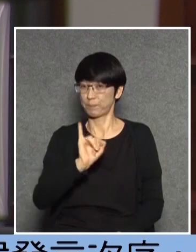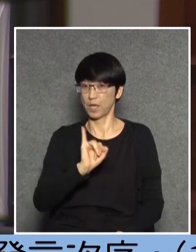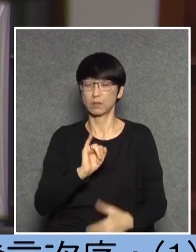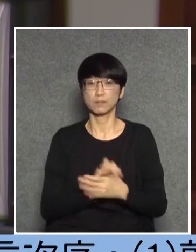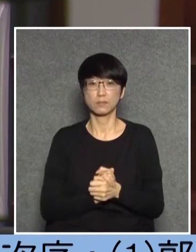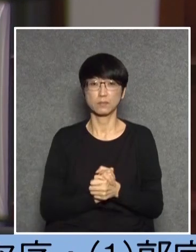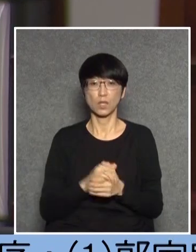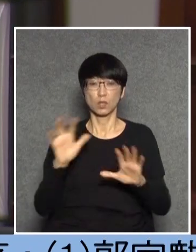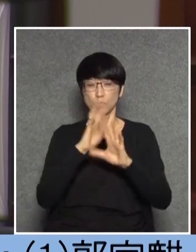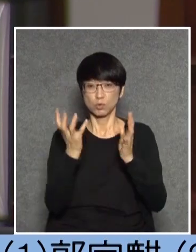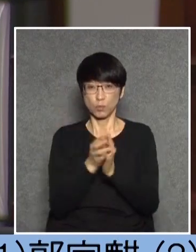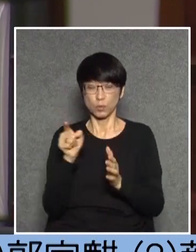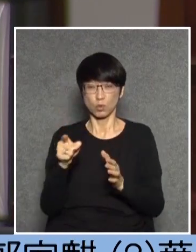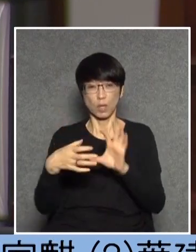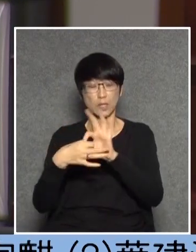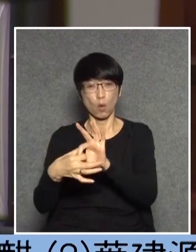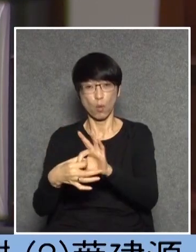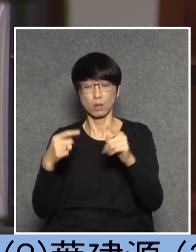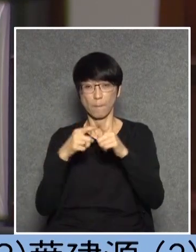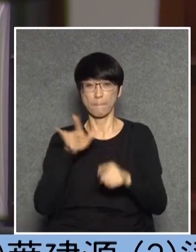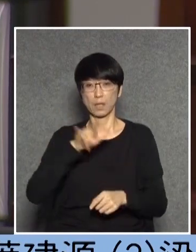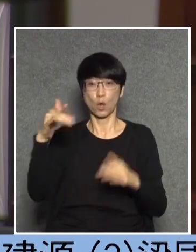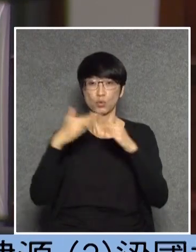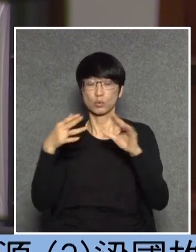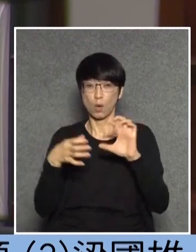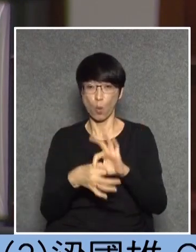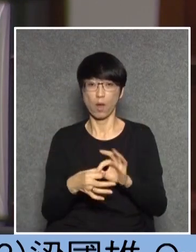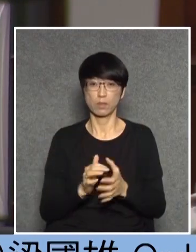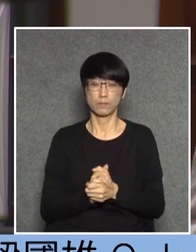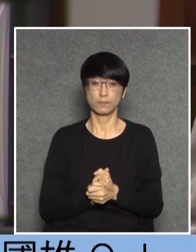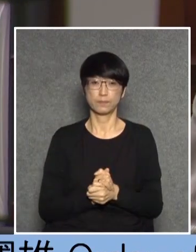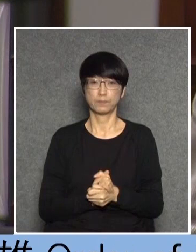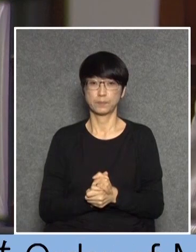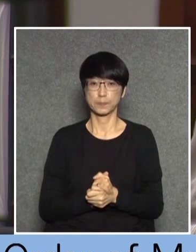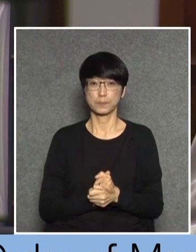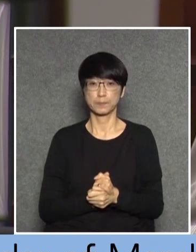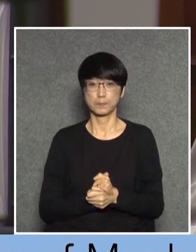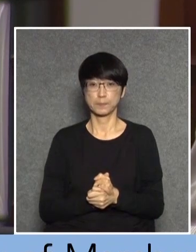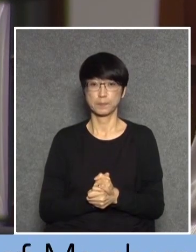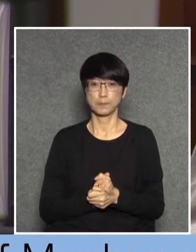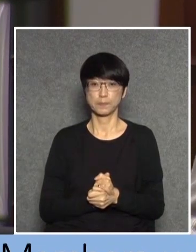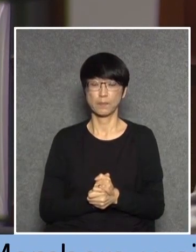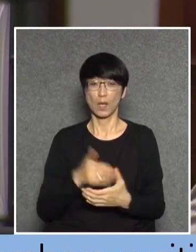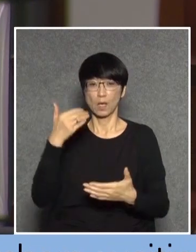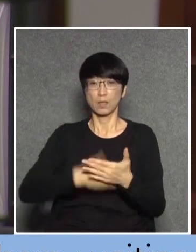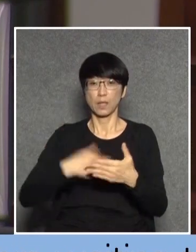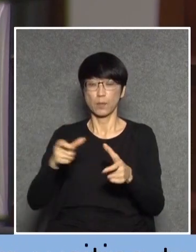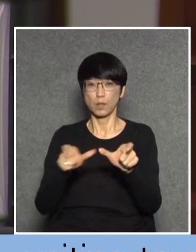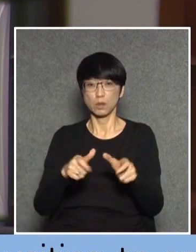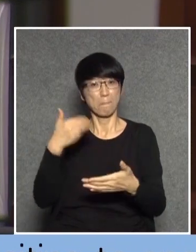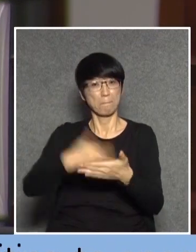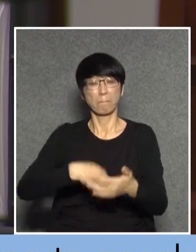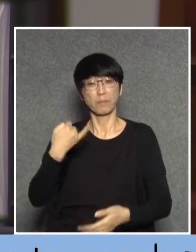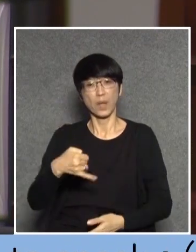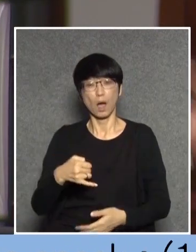有呢啲嘢都同佢有關，同民航處有關嘅，係嘛？ 咁當然啦，提減佢人工，你又 cut 咗唔得，係